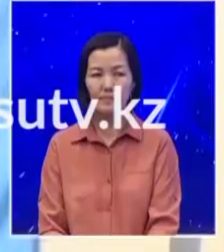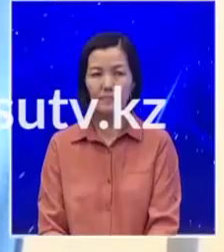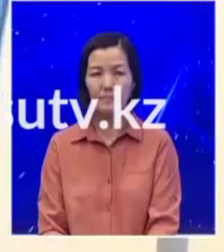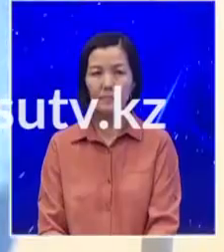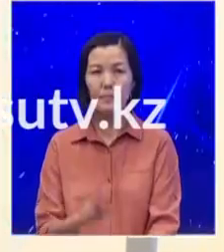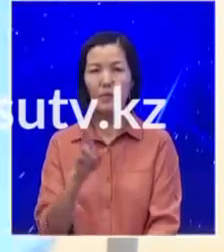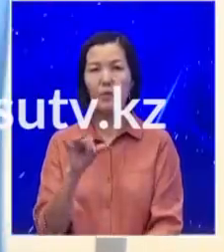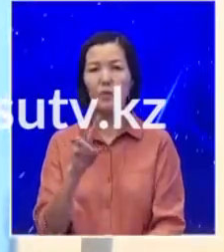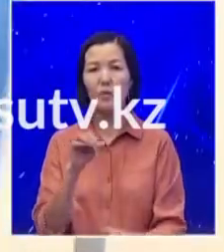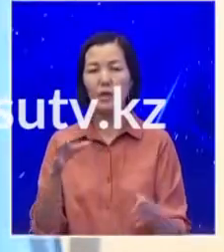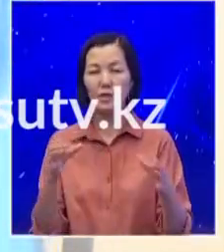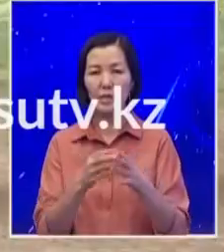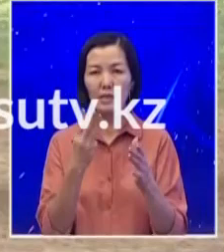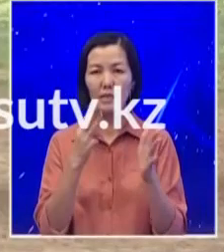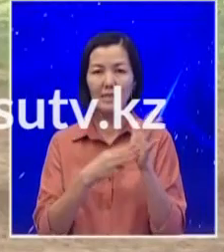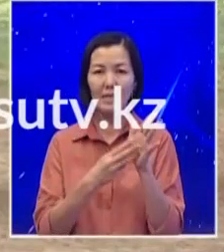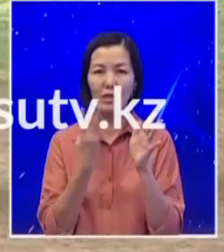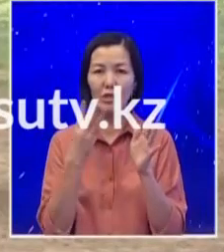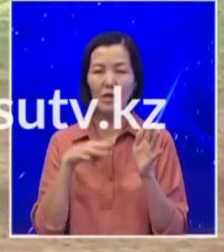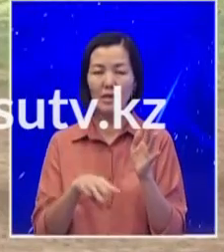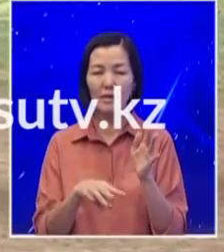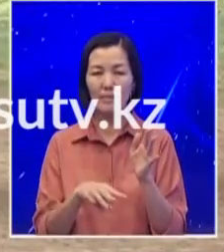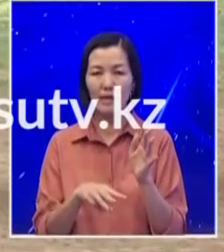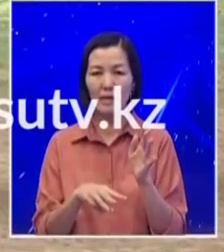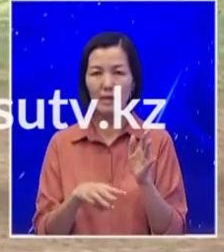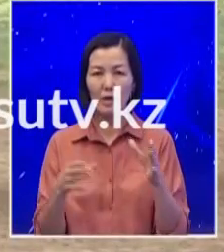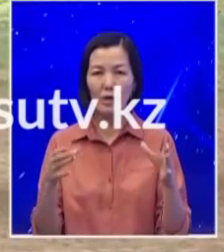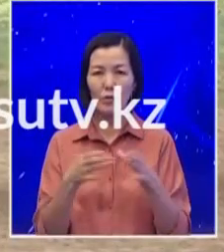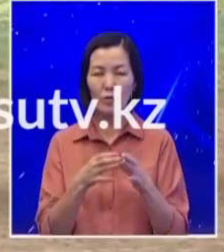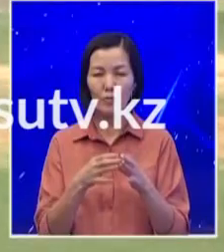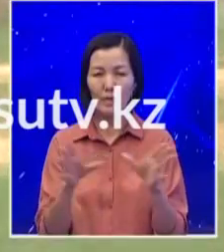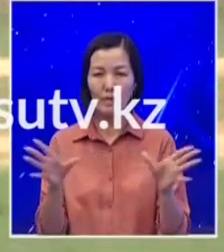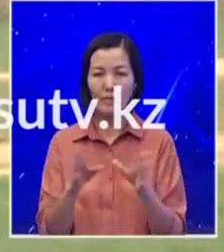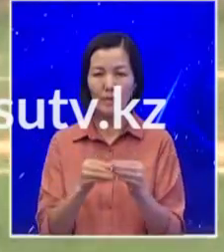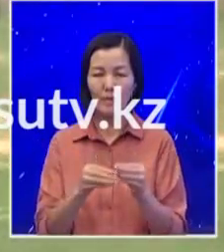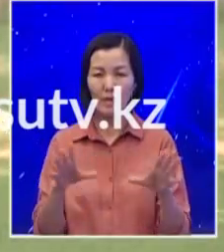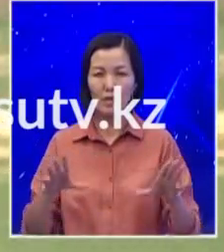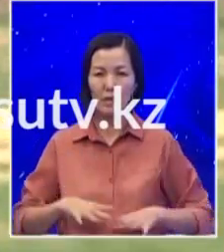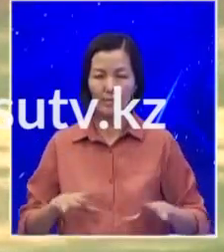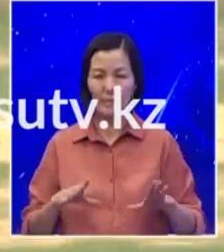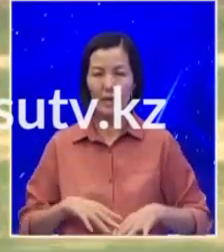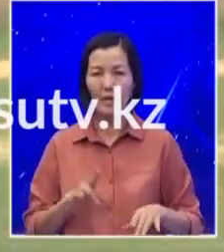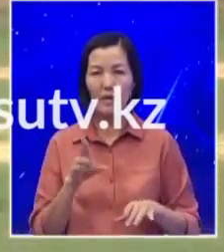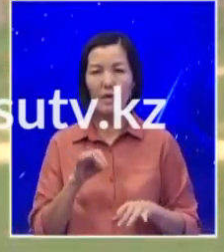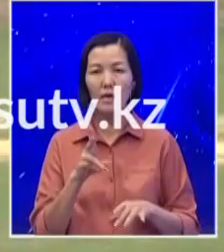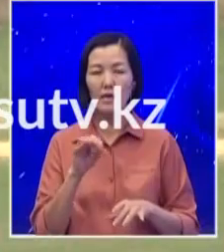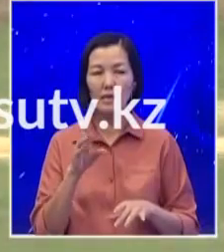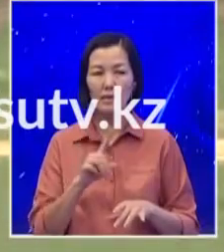Құнандар жарысы 8 шақырымға созылды. 28 сәйгүлік алдымен топтасып шапты. Бұл тізімде Қырғызстаннан келген